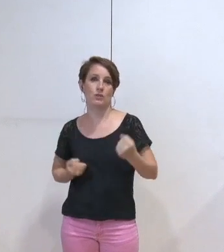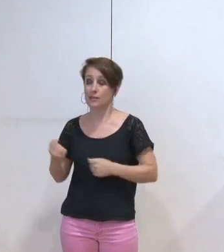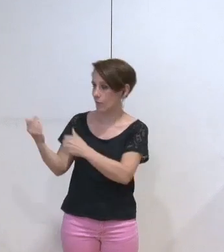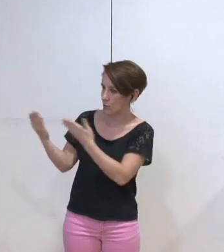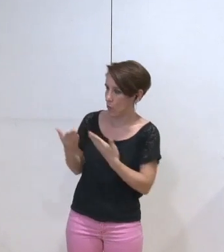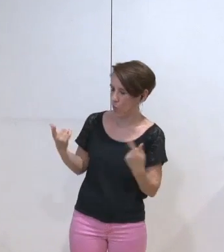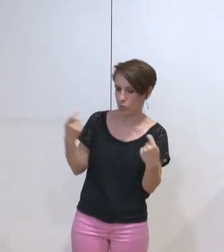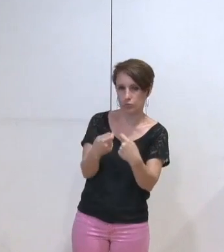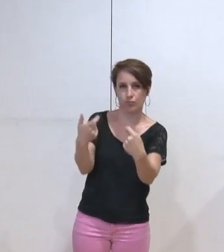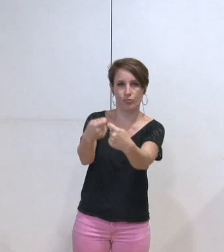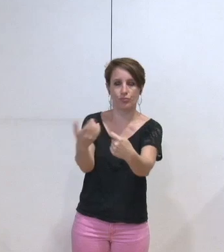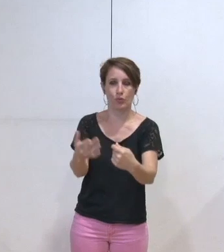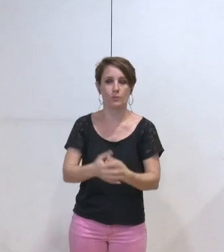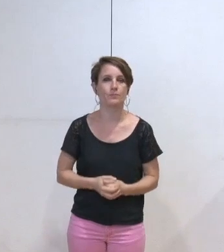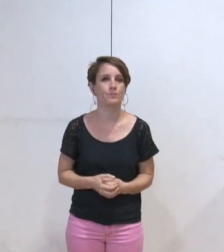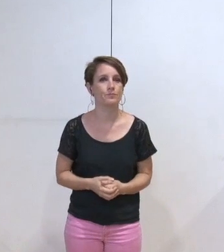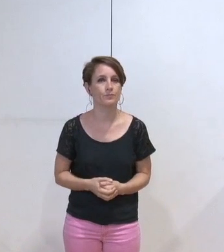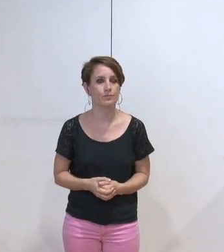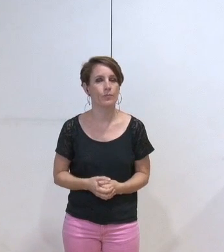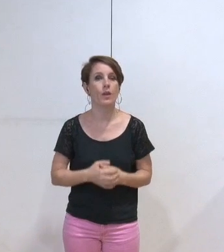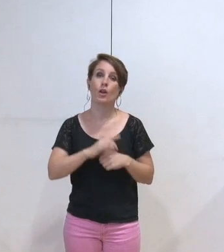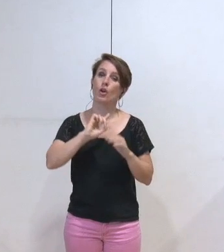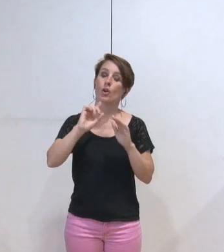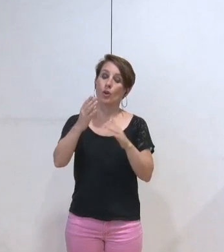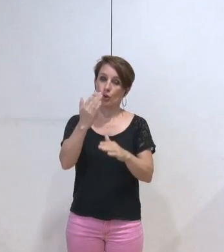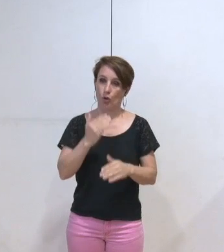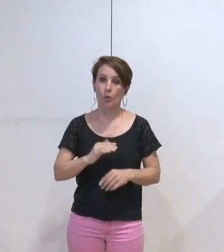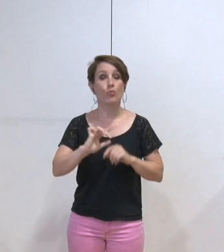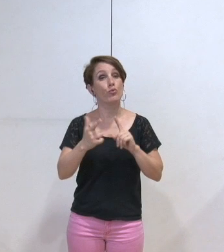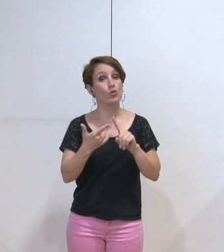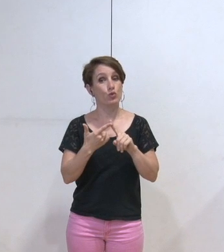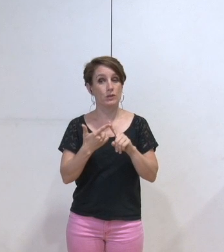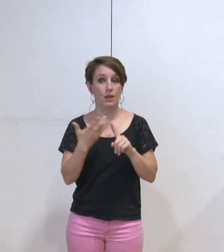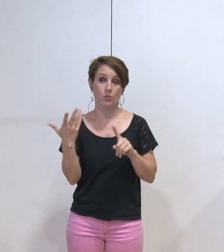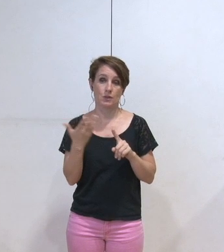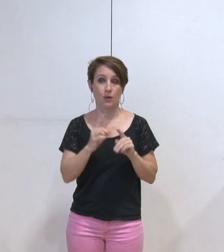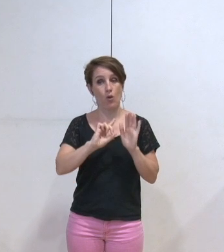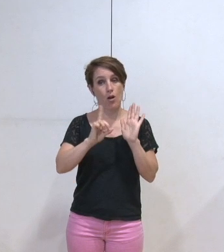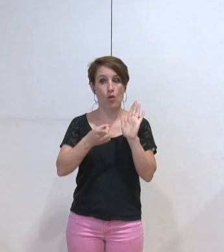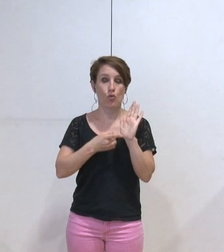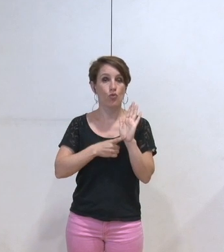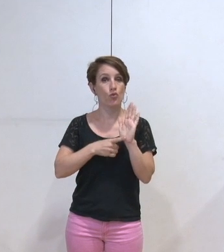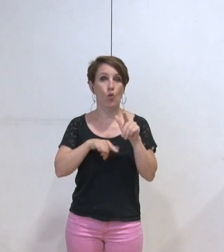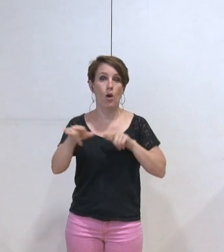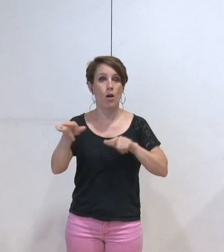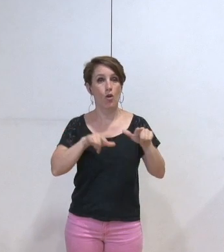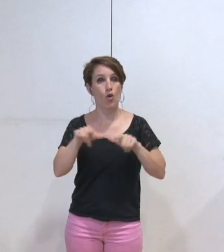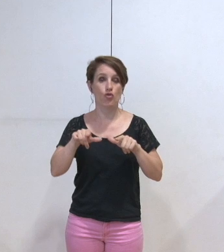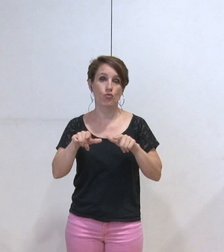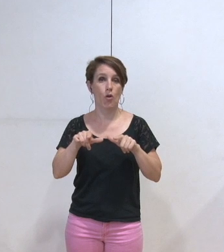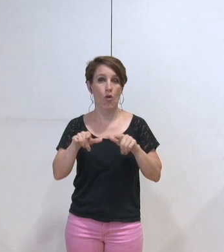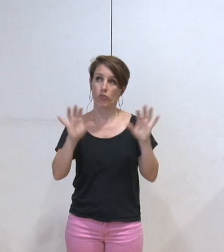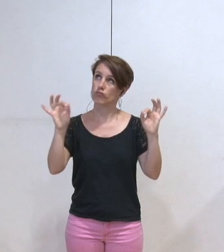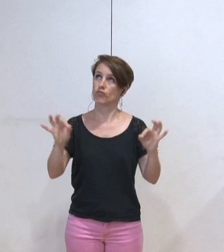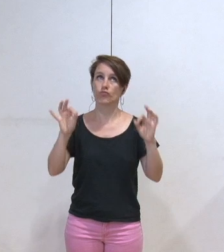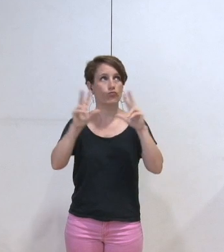services le droit à un logement ou un hébergement descent je pense que nous en revi nous y reviendrons largement dans cette au